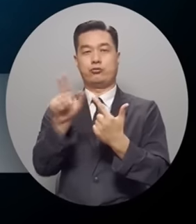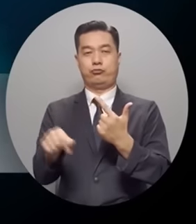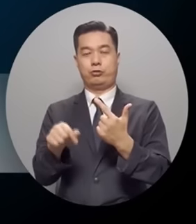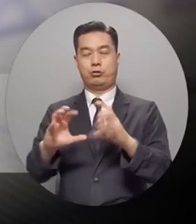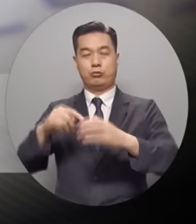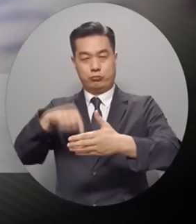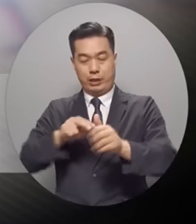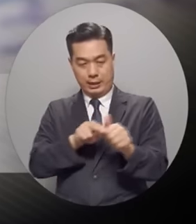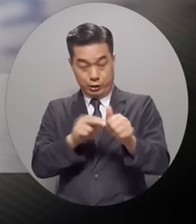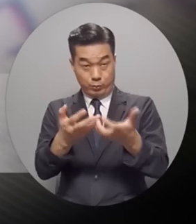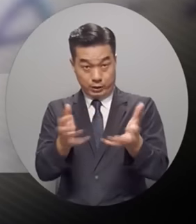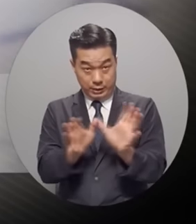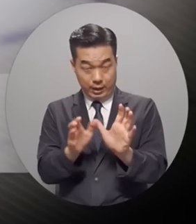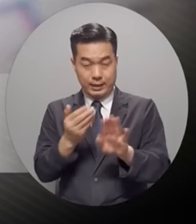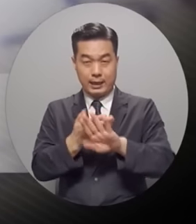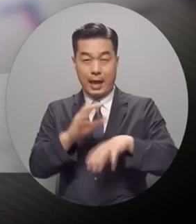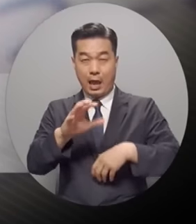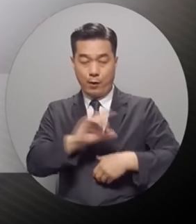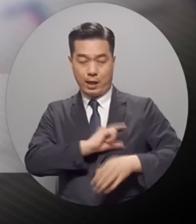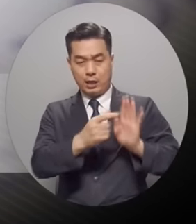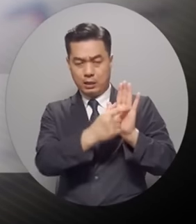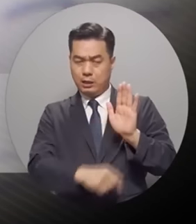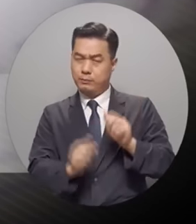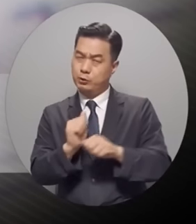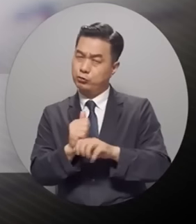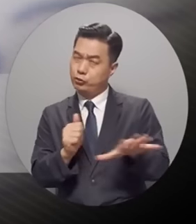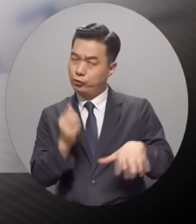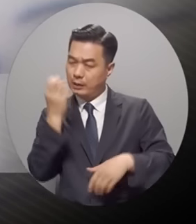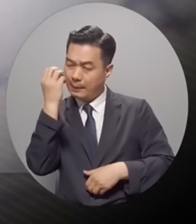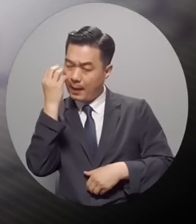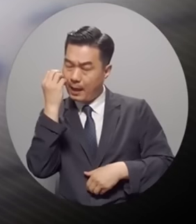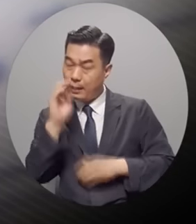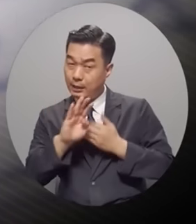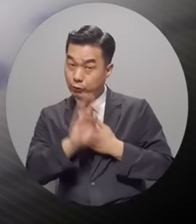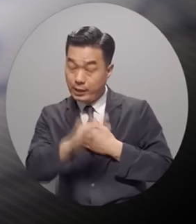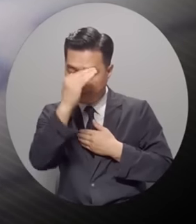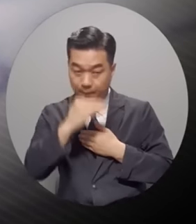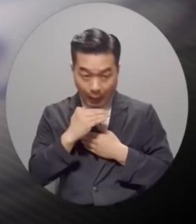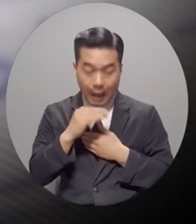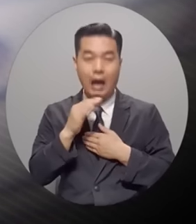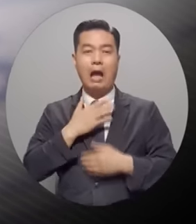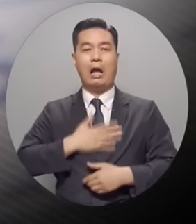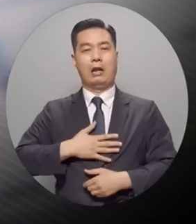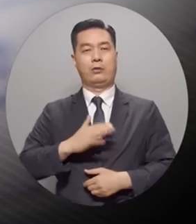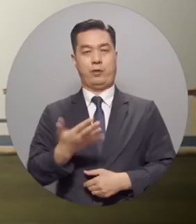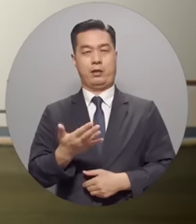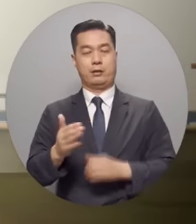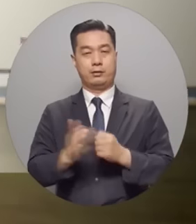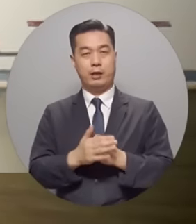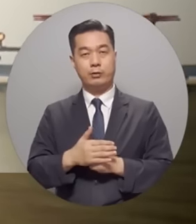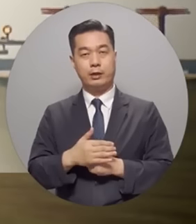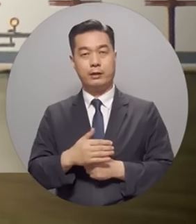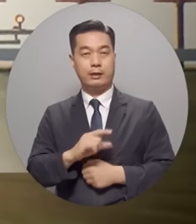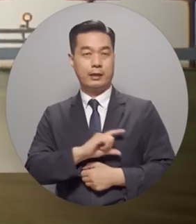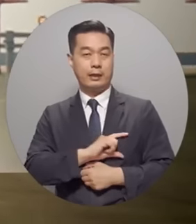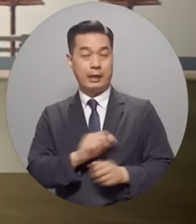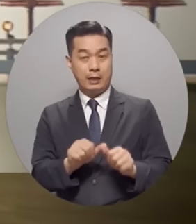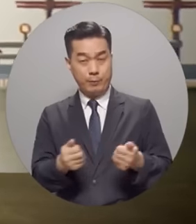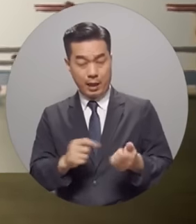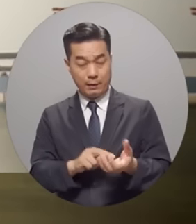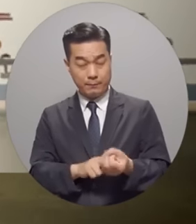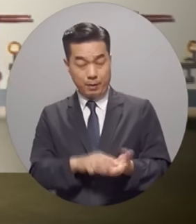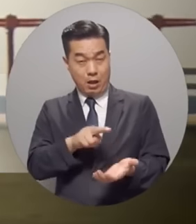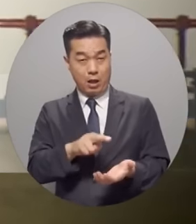정보기관이 해외 블랙 요원 리스트가 유출된 것을 알아차린 뒤에야 드러났습니다. 신분이 노출됐다는 걸 그제야 알게